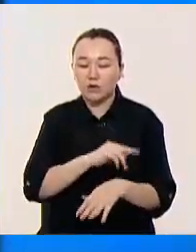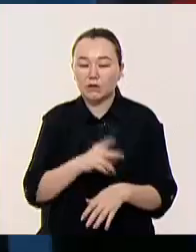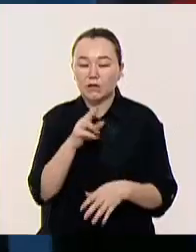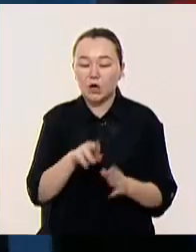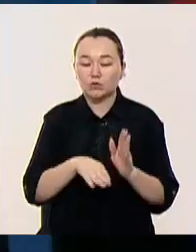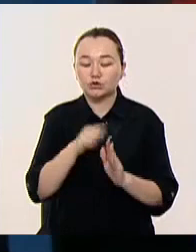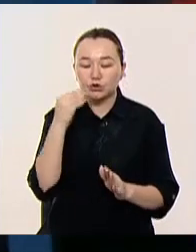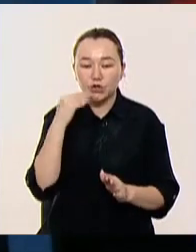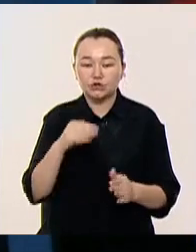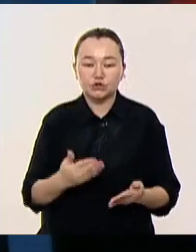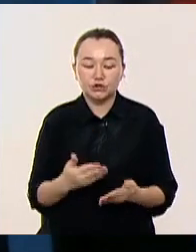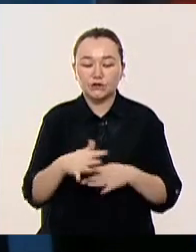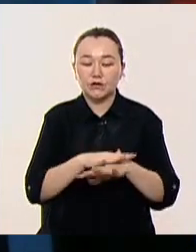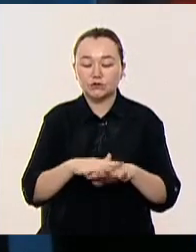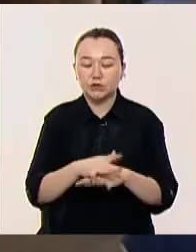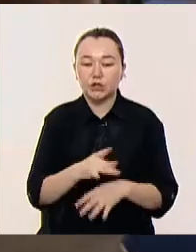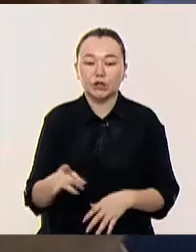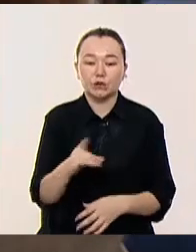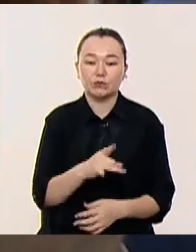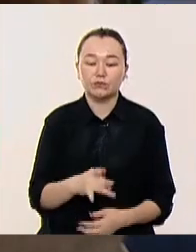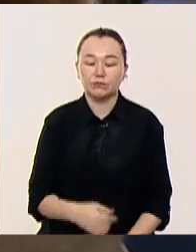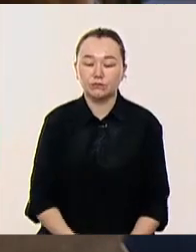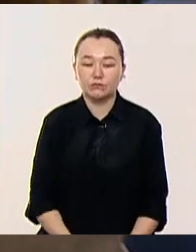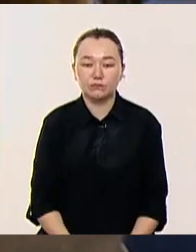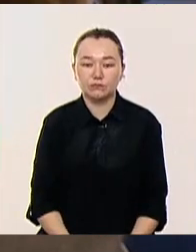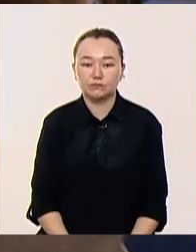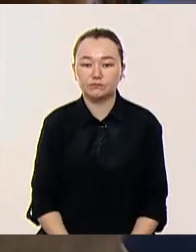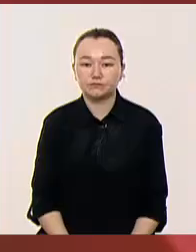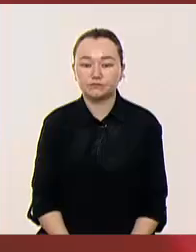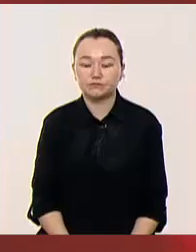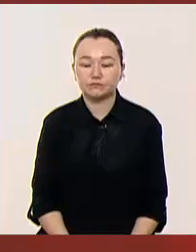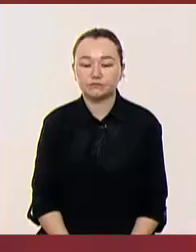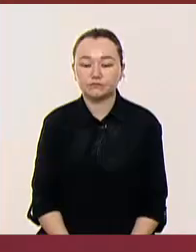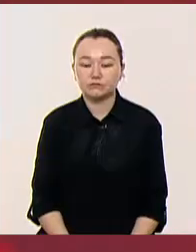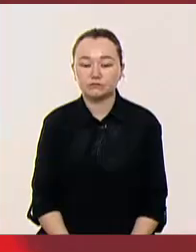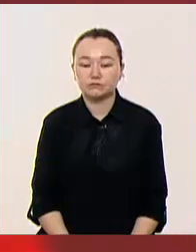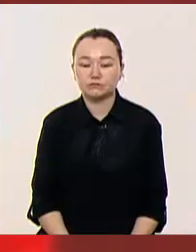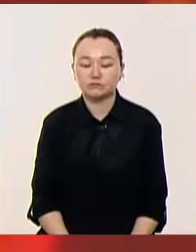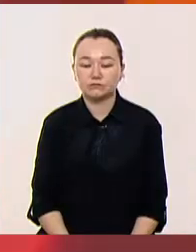улучшения качества жизни населения региона. Полина Булава, Рената Булхаиров, Информбюро, Кунаев.